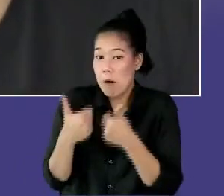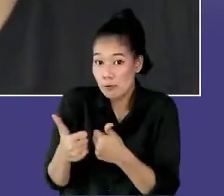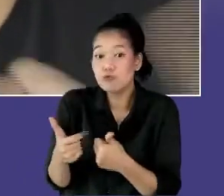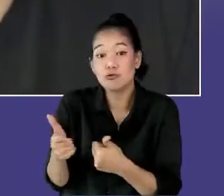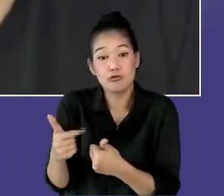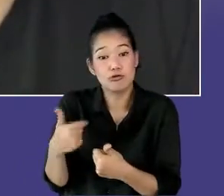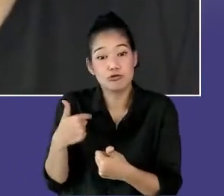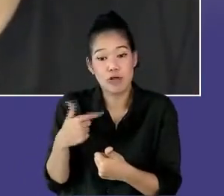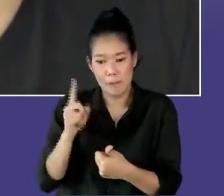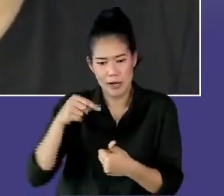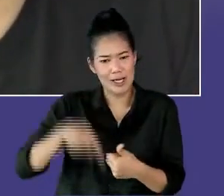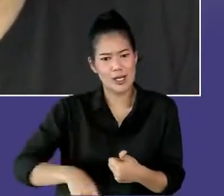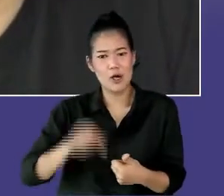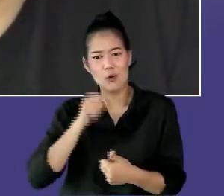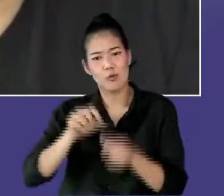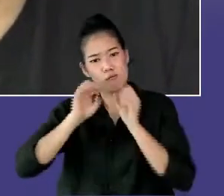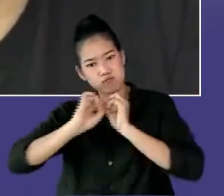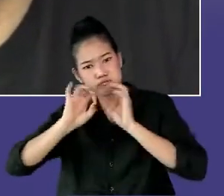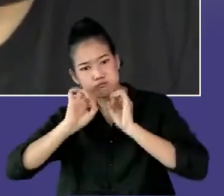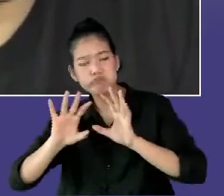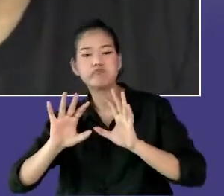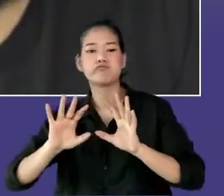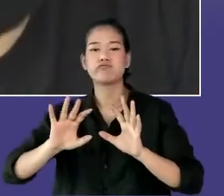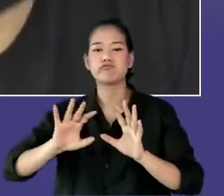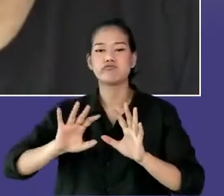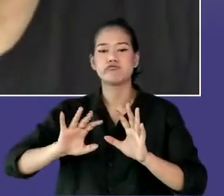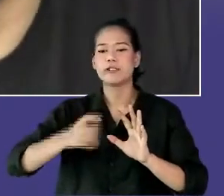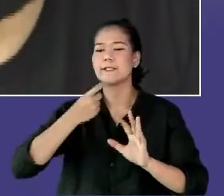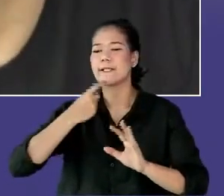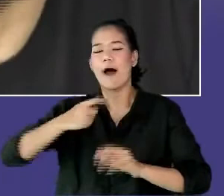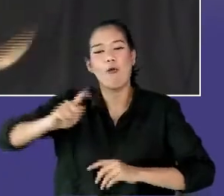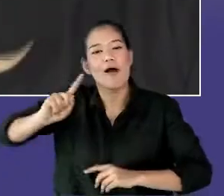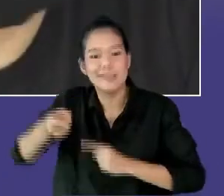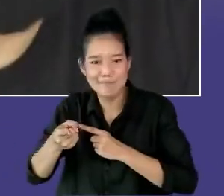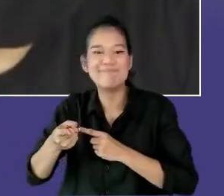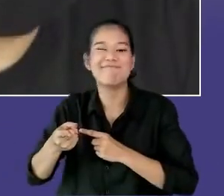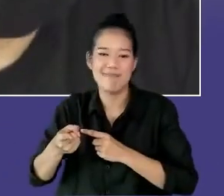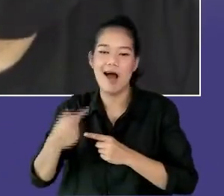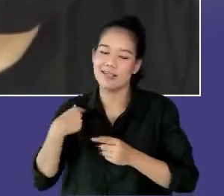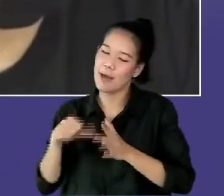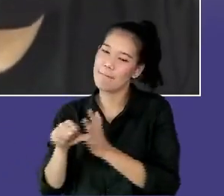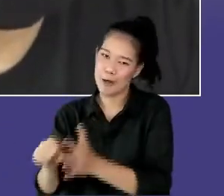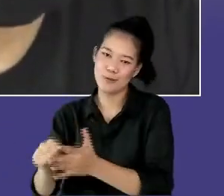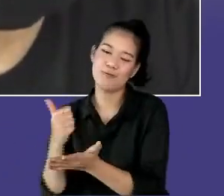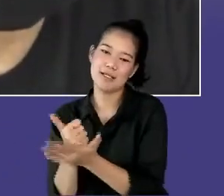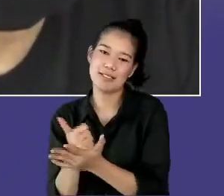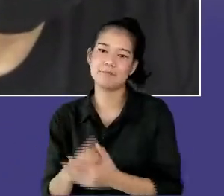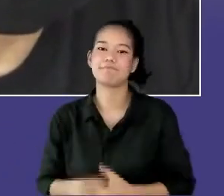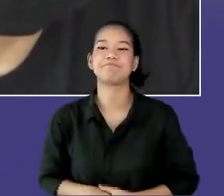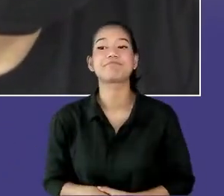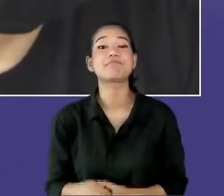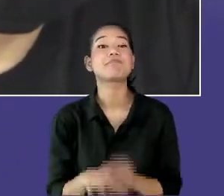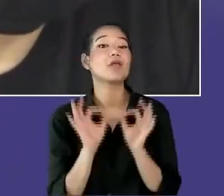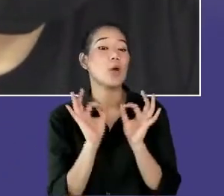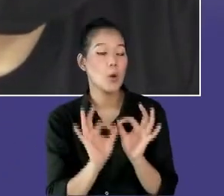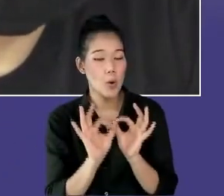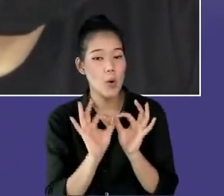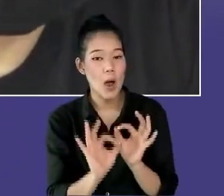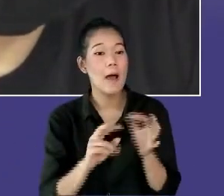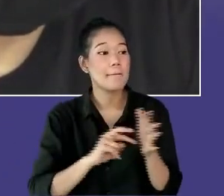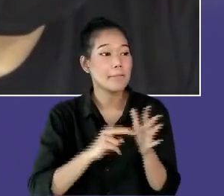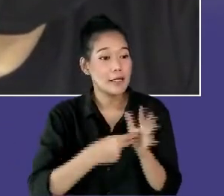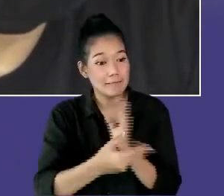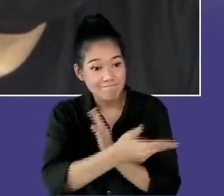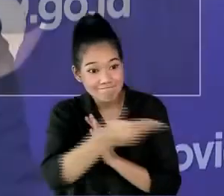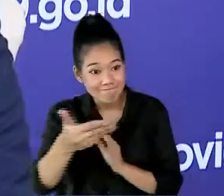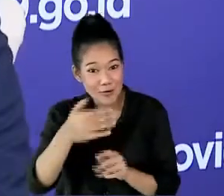gitu, atau apalagi buat kampanye sebuah yang wajib gitu guys ya, pasti bantu gitu. Oke, ini pasti yang di